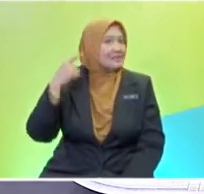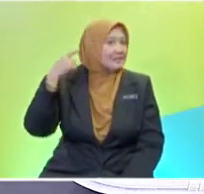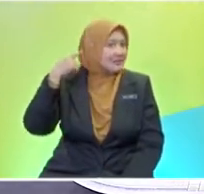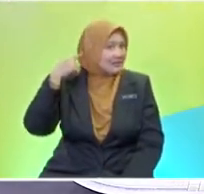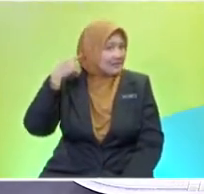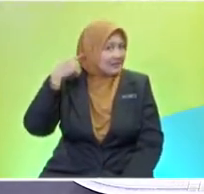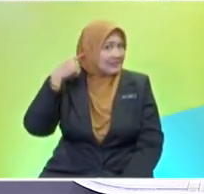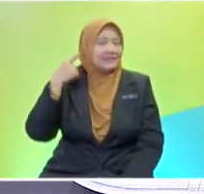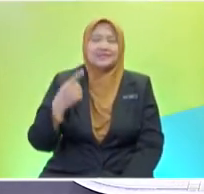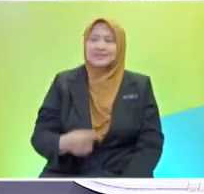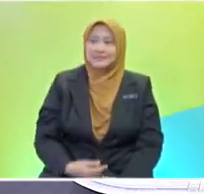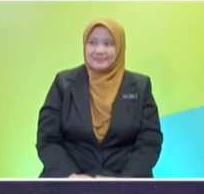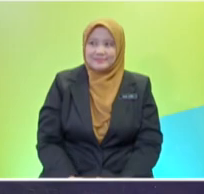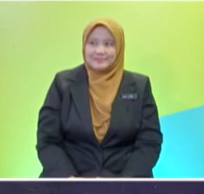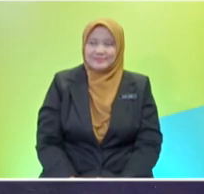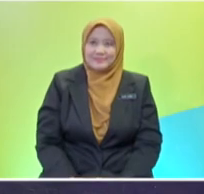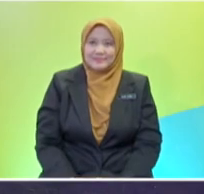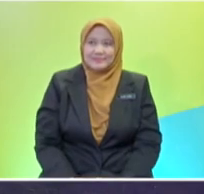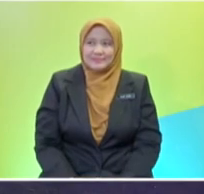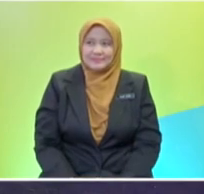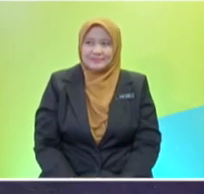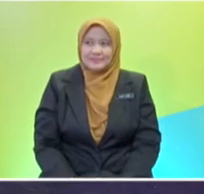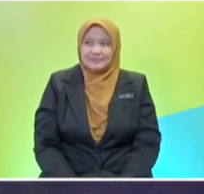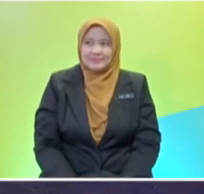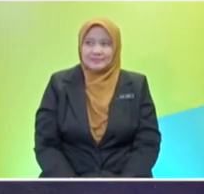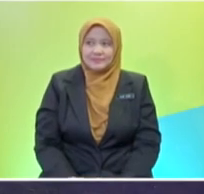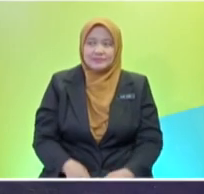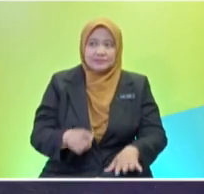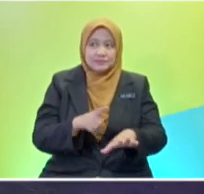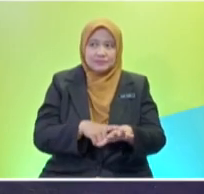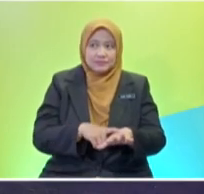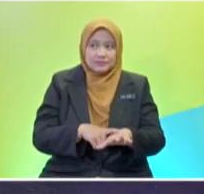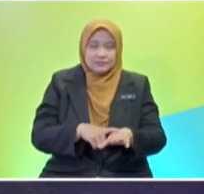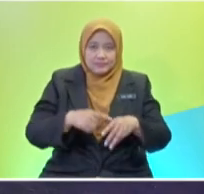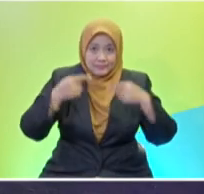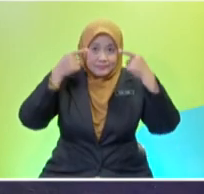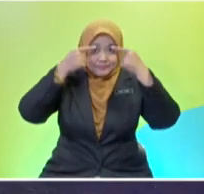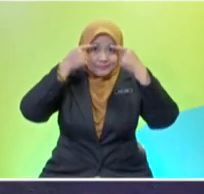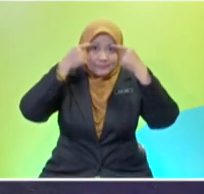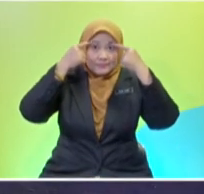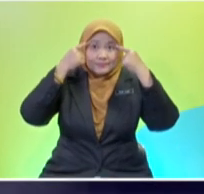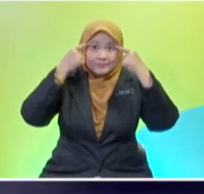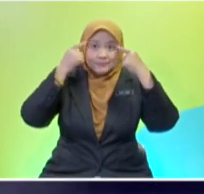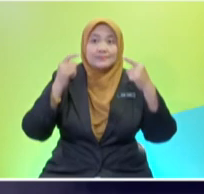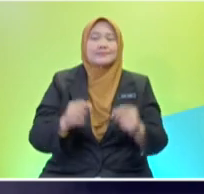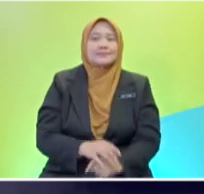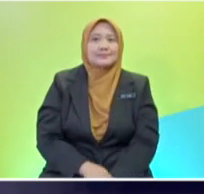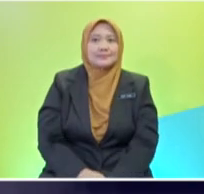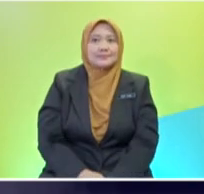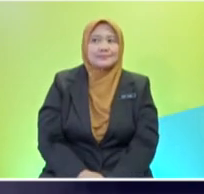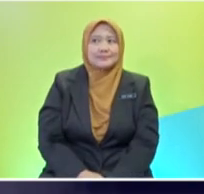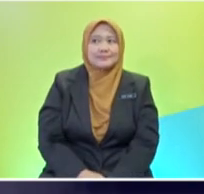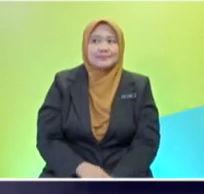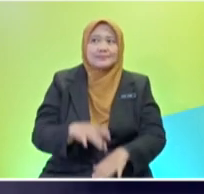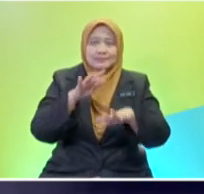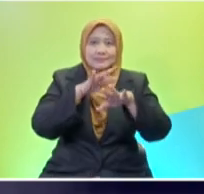Mendem betul nah dan ini kayak dekat bagian mata itu kita ada yang ngisik nih ini kita